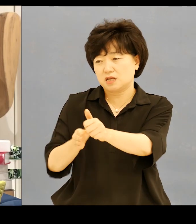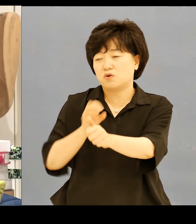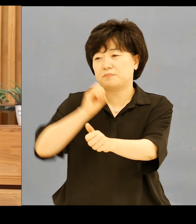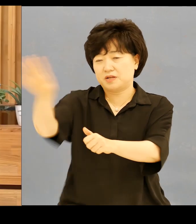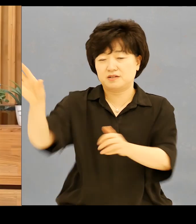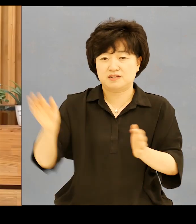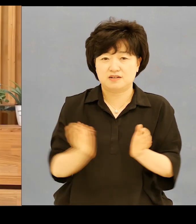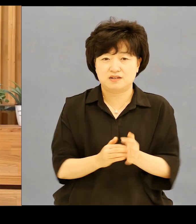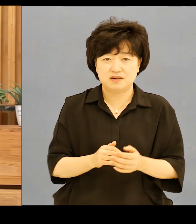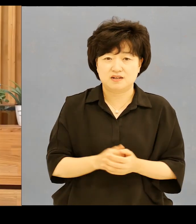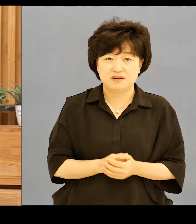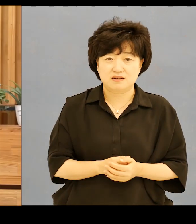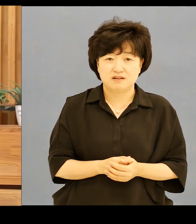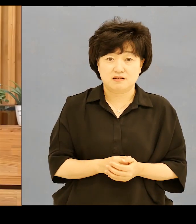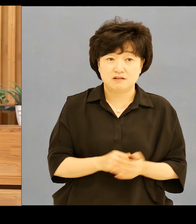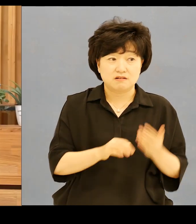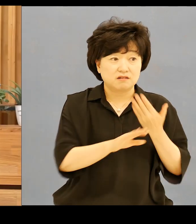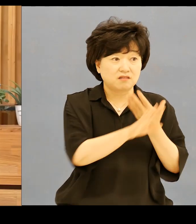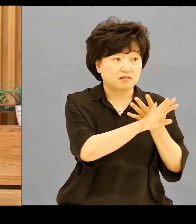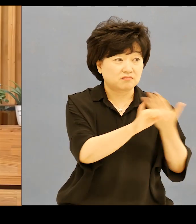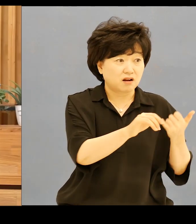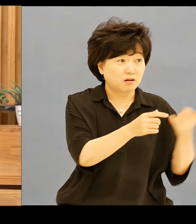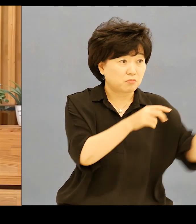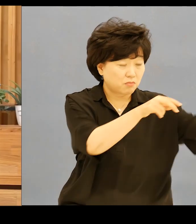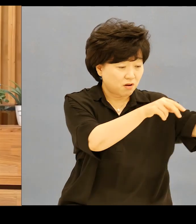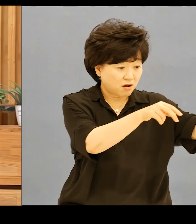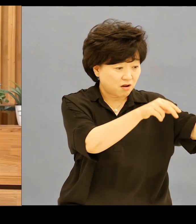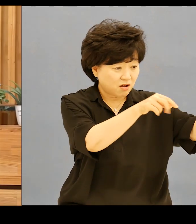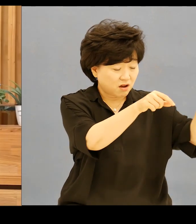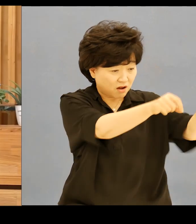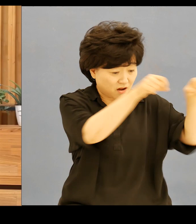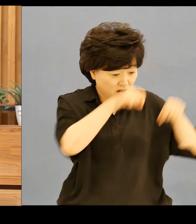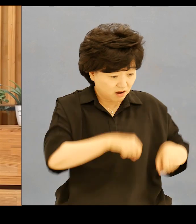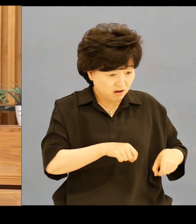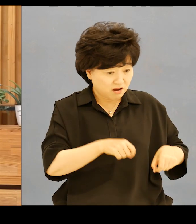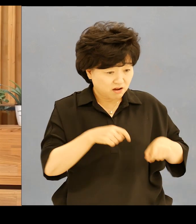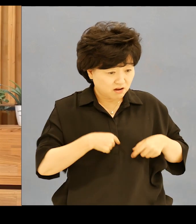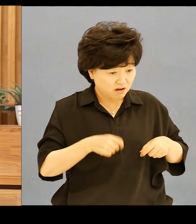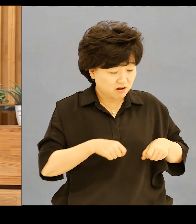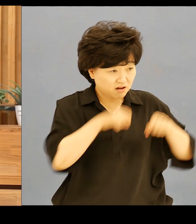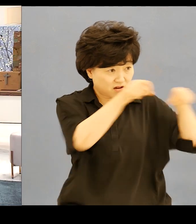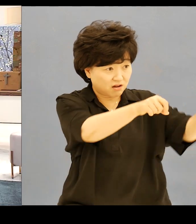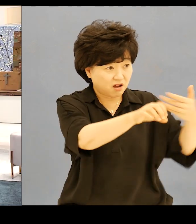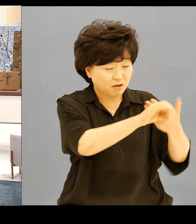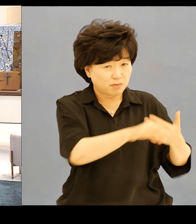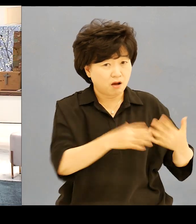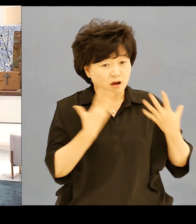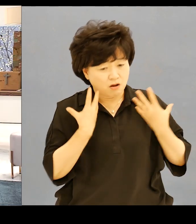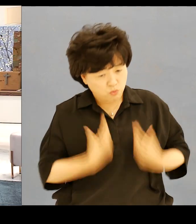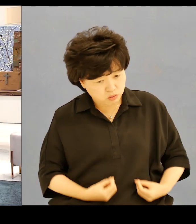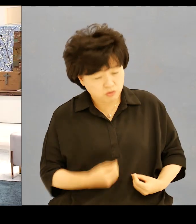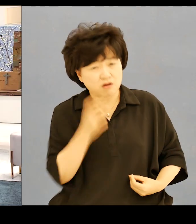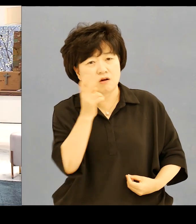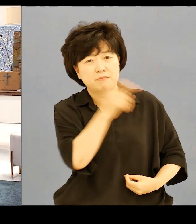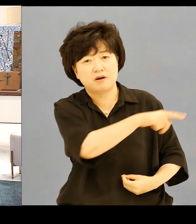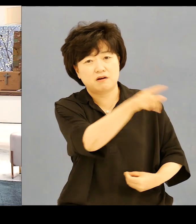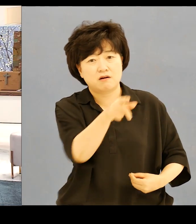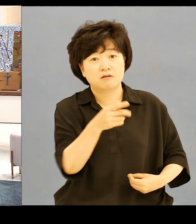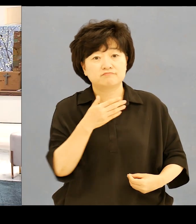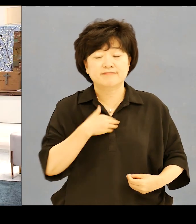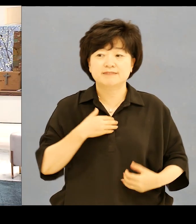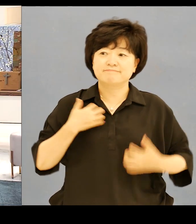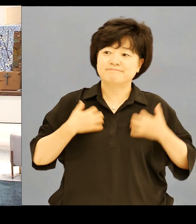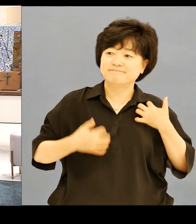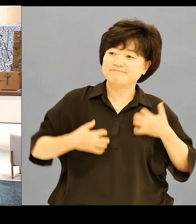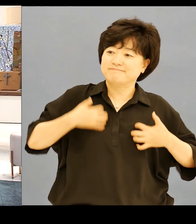남겼어요. 아예 그냥. 다른 사람 같은 경우에 좌절할 수 있고 굉장히 그 우울감에 빠져 살 수도 있는데 모든 현실을 이렇게 참 밝게 받아들이시는 것 같아요.